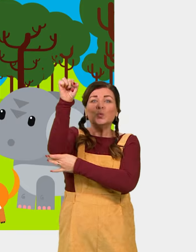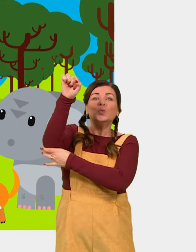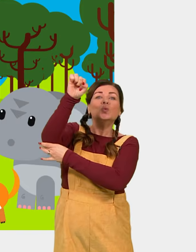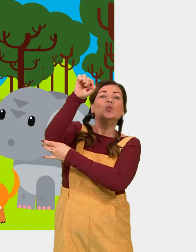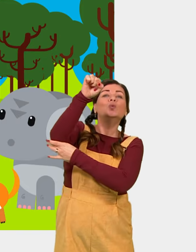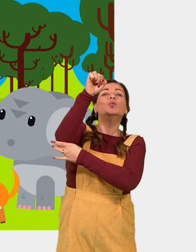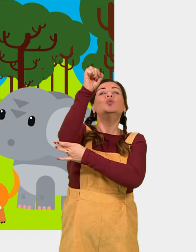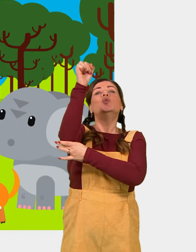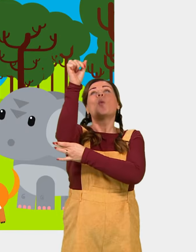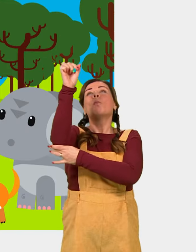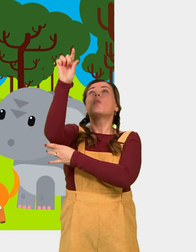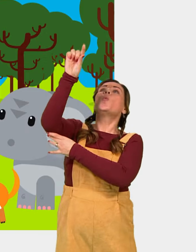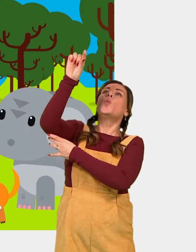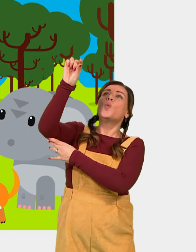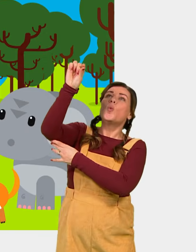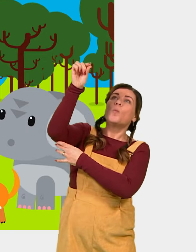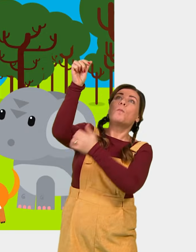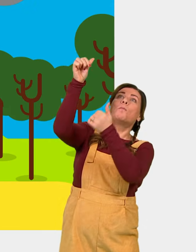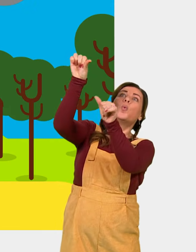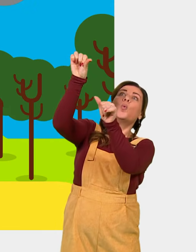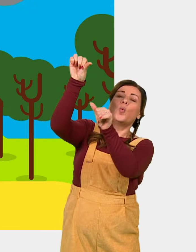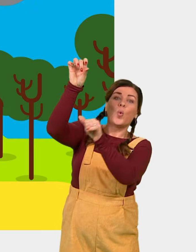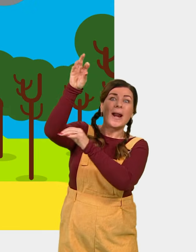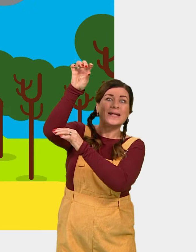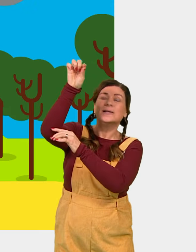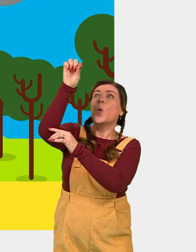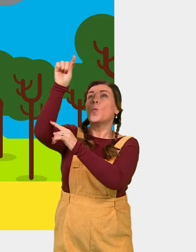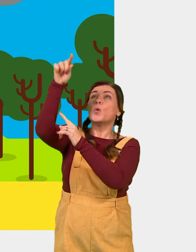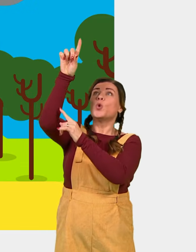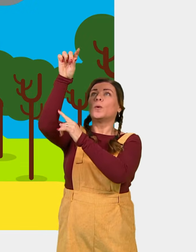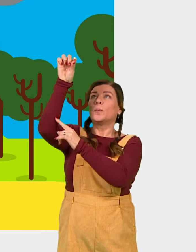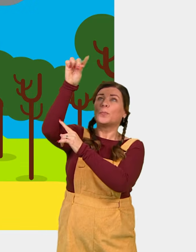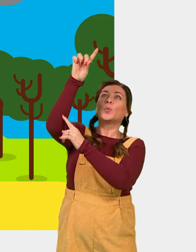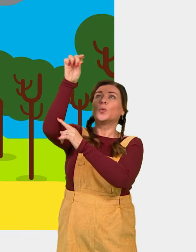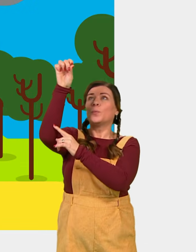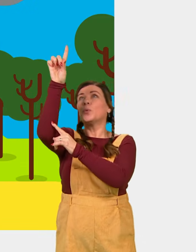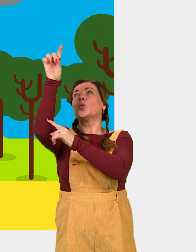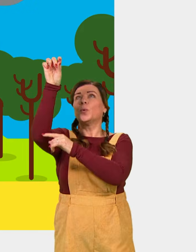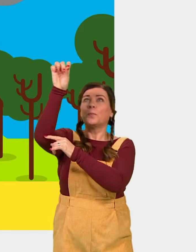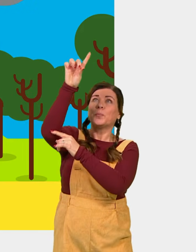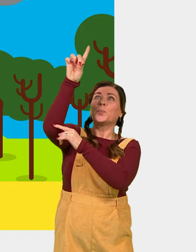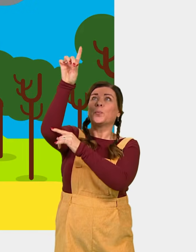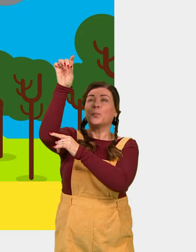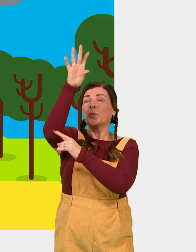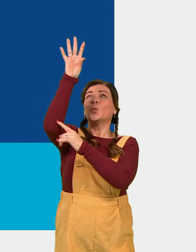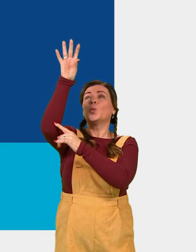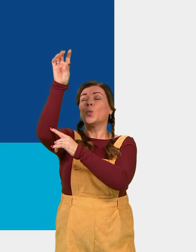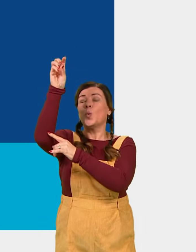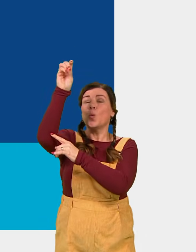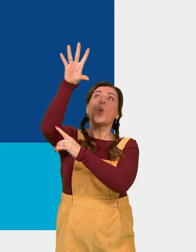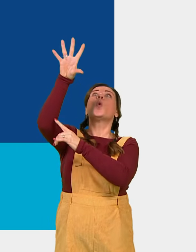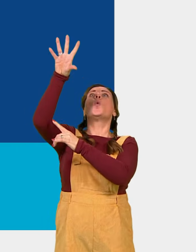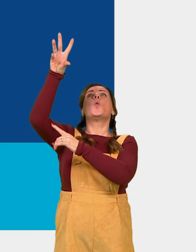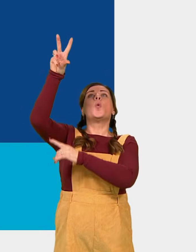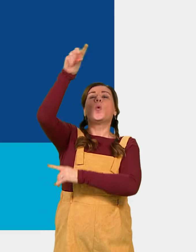Llwyddodd i gyrraedd Anansi a gyfeilodd y prig cop bach yn dyn yn jungle a